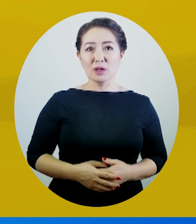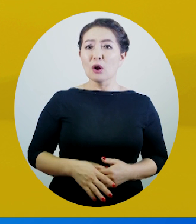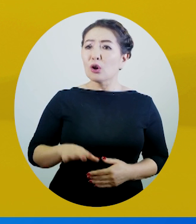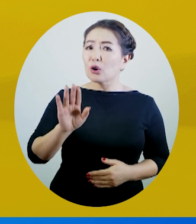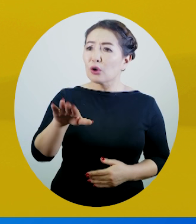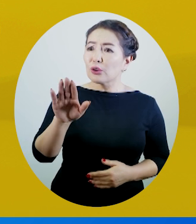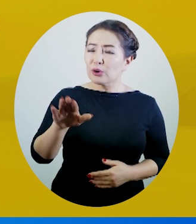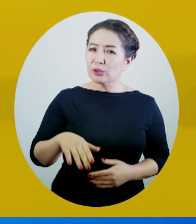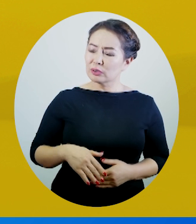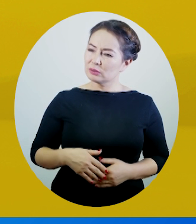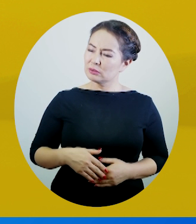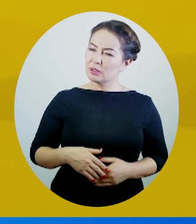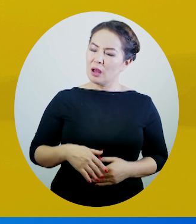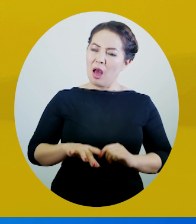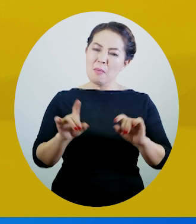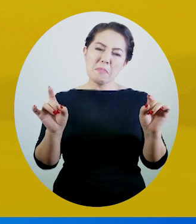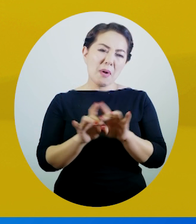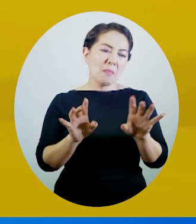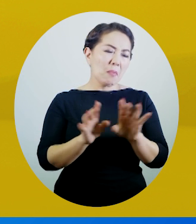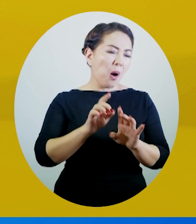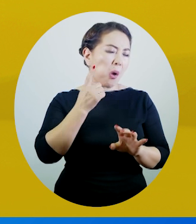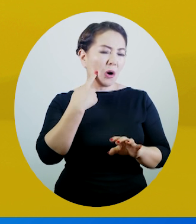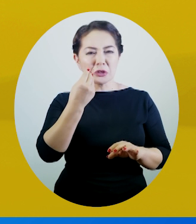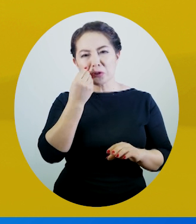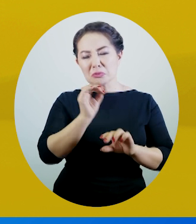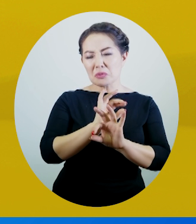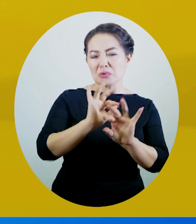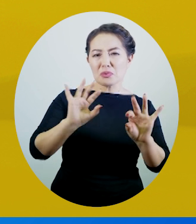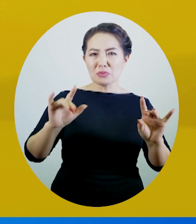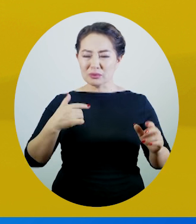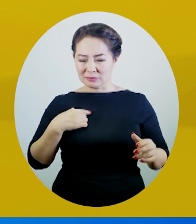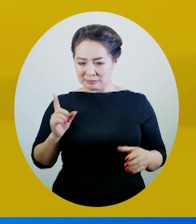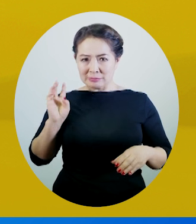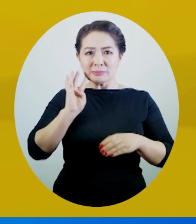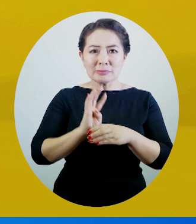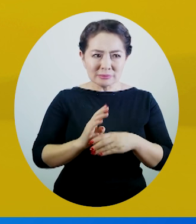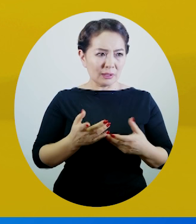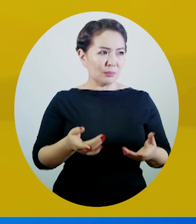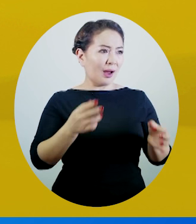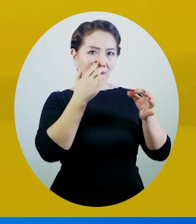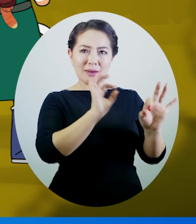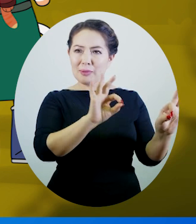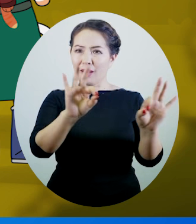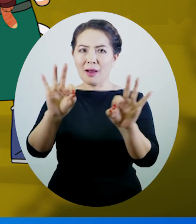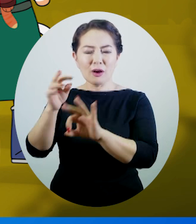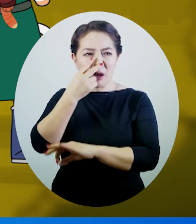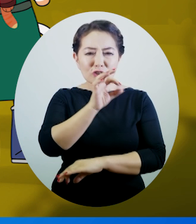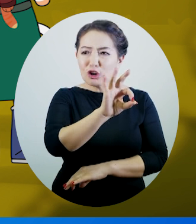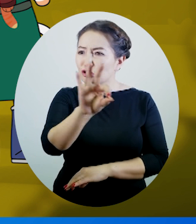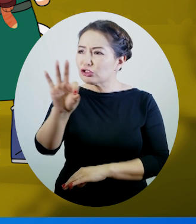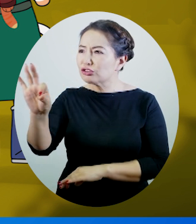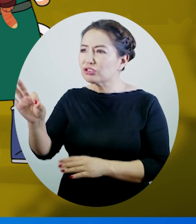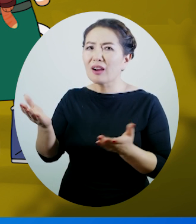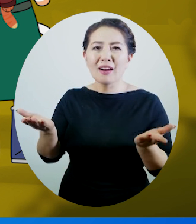Үе. Ингээд баахан чихэр жимс байгаа гэд өөрийгөө бэлдээд ирчихсэн чинь ямар ч тийм харагдахгүй бах юм. Харин